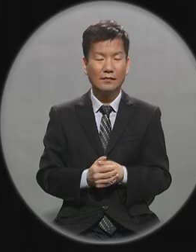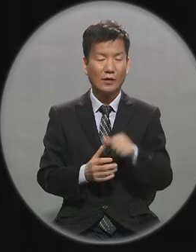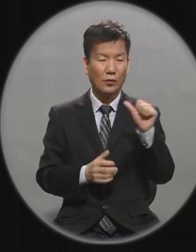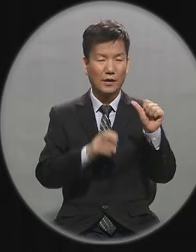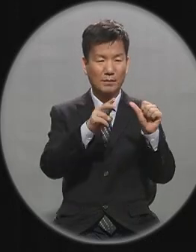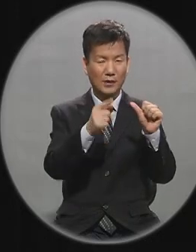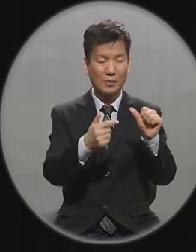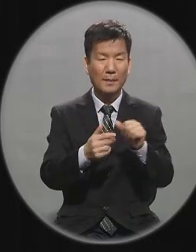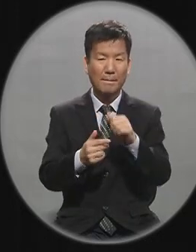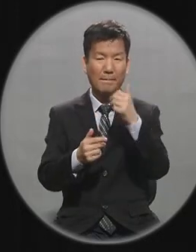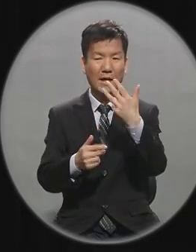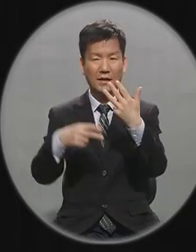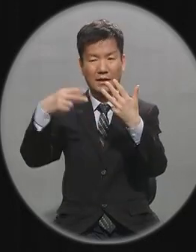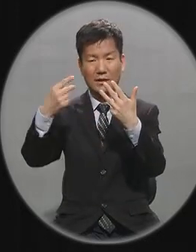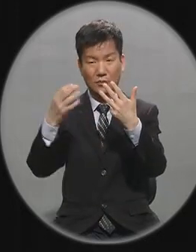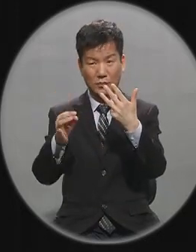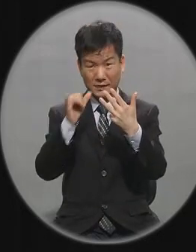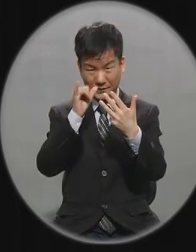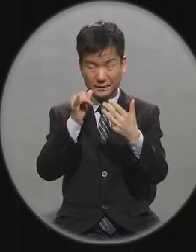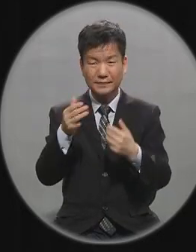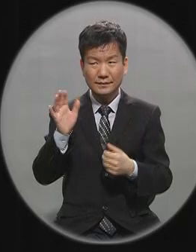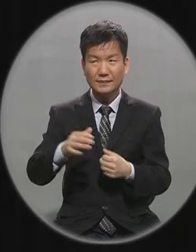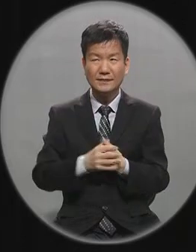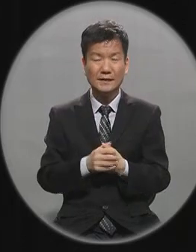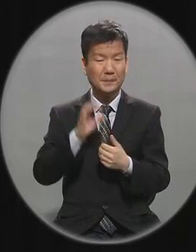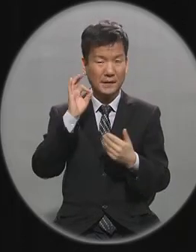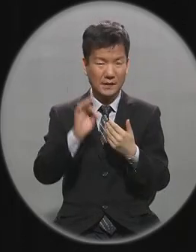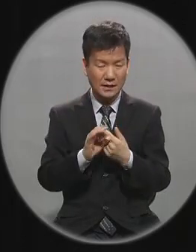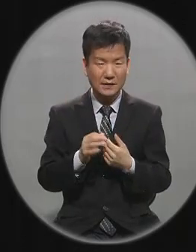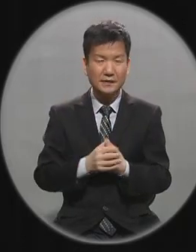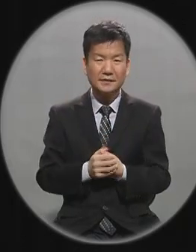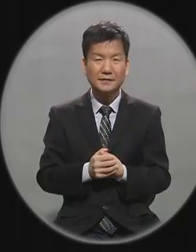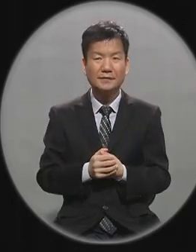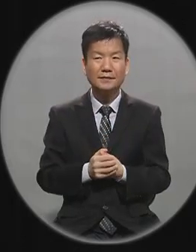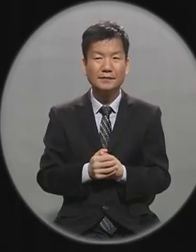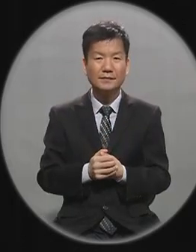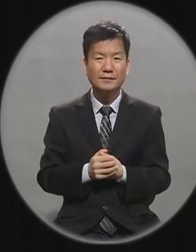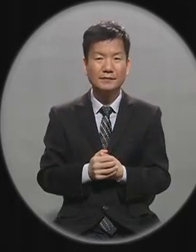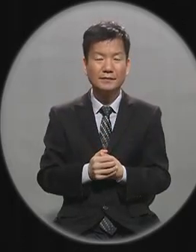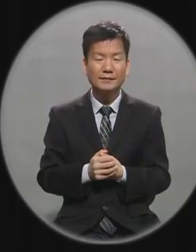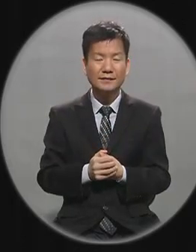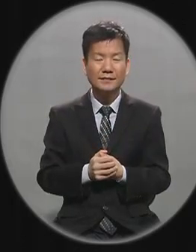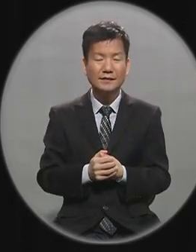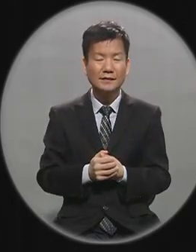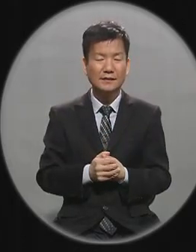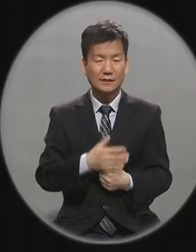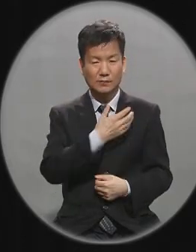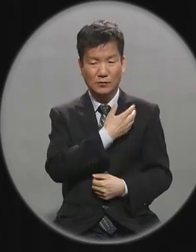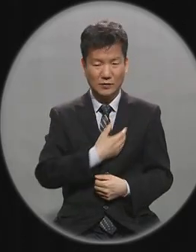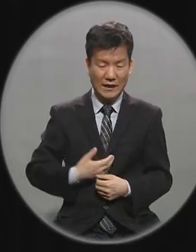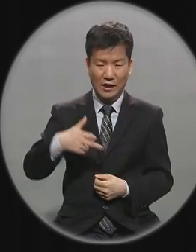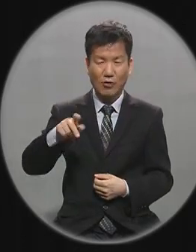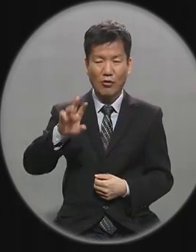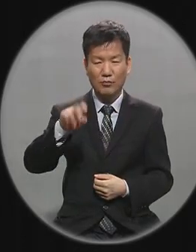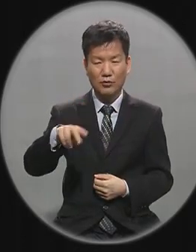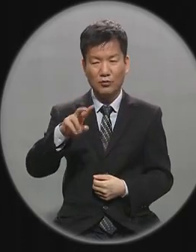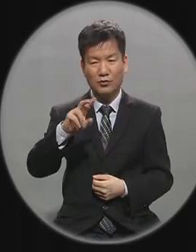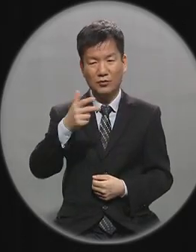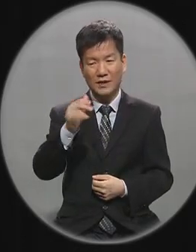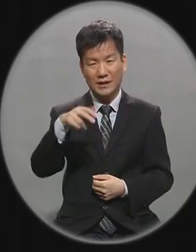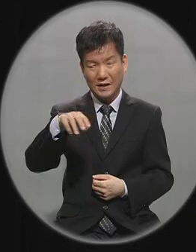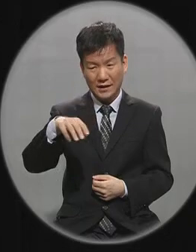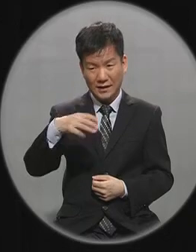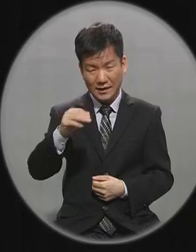5개면 8개 동이 있는데 우리도 만약에 공통으로 행정복지 커뮤니티센터를 조성하는